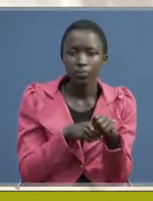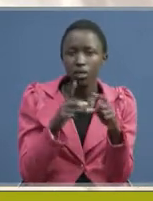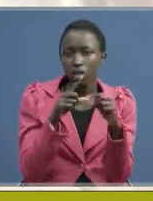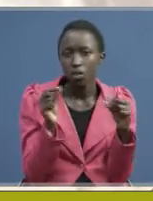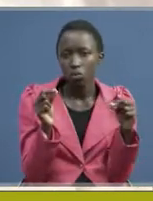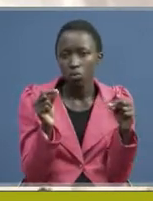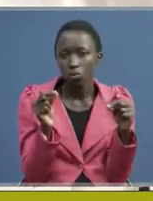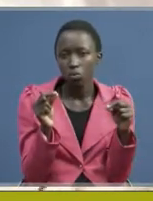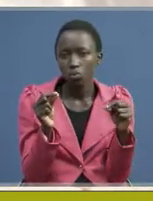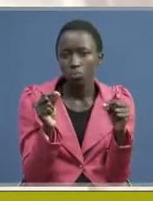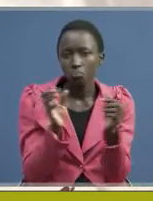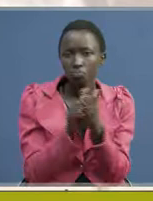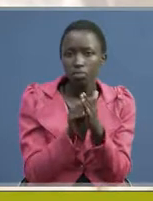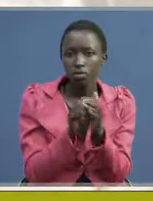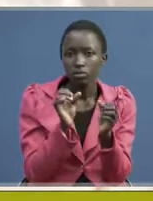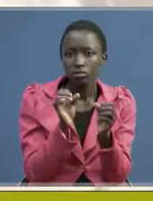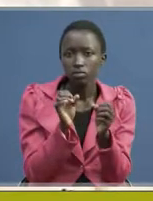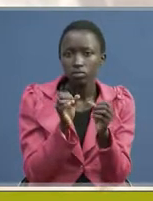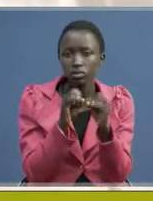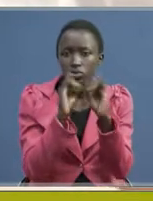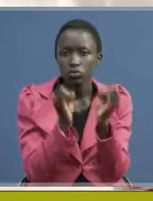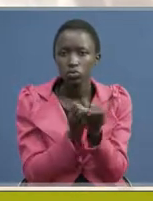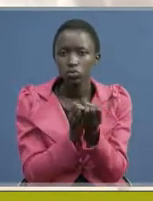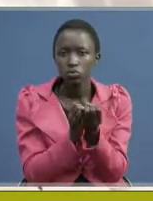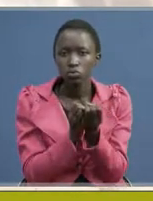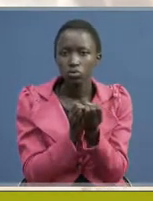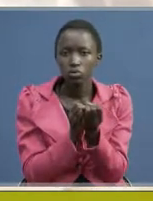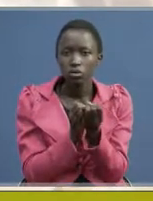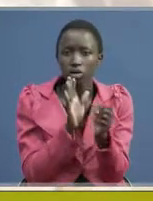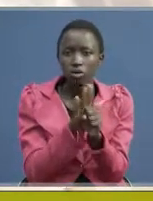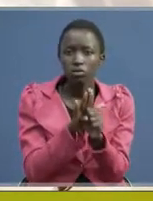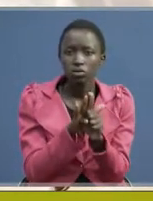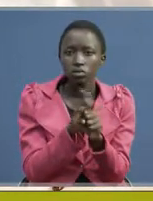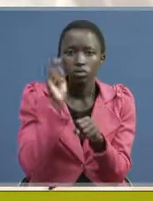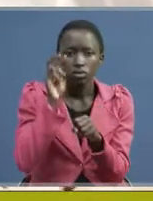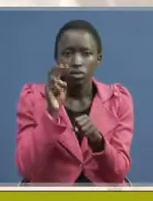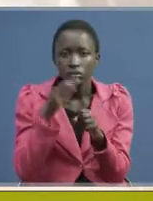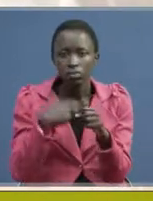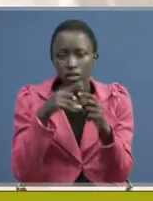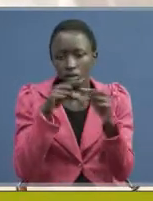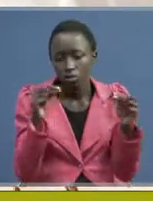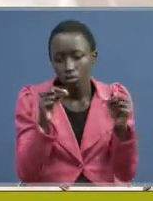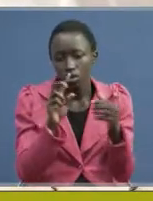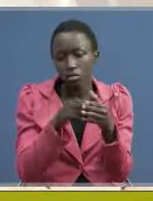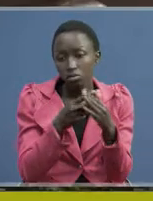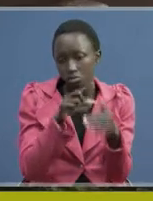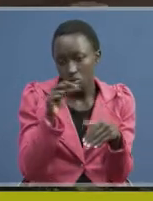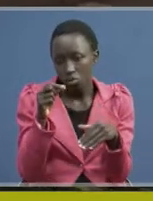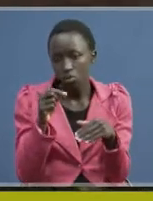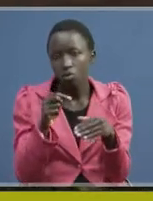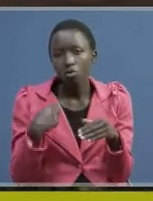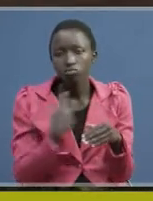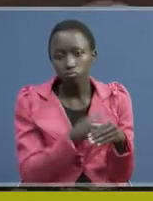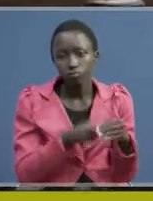muda. Kwa hivyo unaweza kuta mwenye ameniitisha institutions, wakiniitisha kama institution kadhaa, wanaweza ona nimekaa wakibiria kwa zile za China.